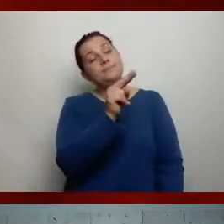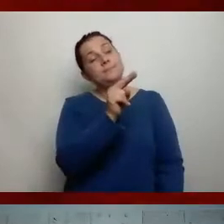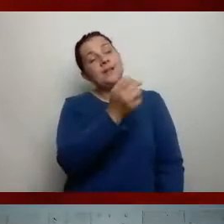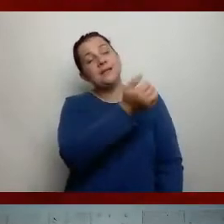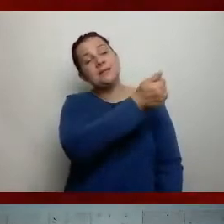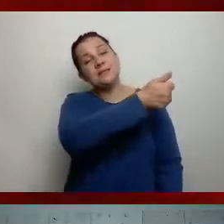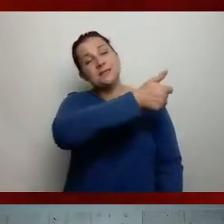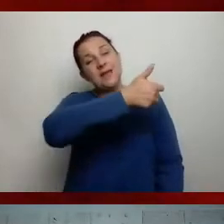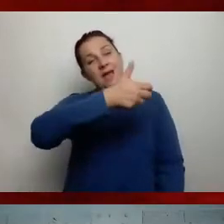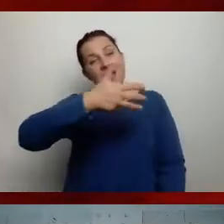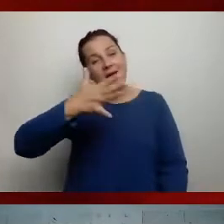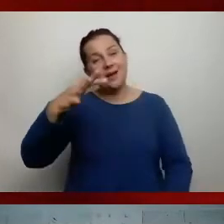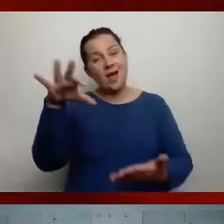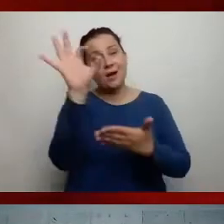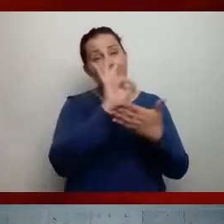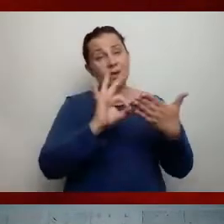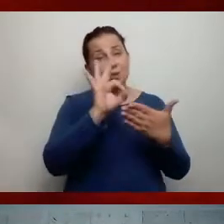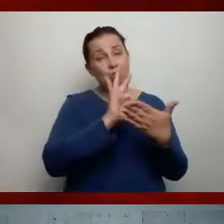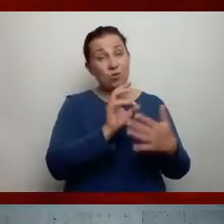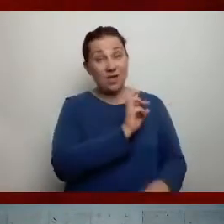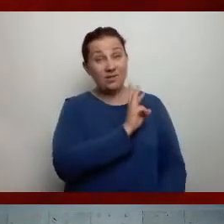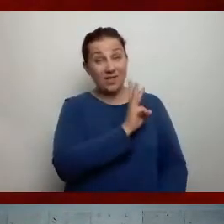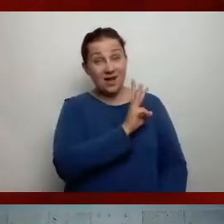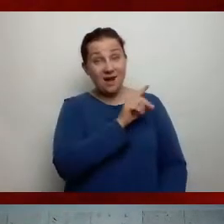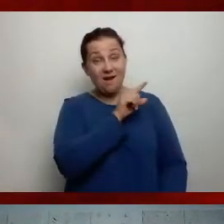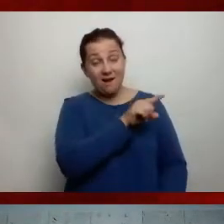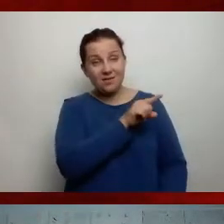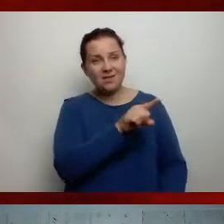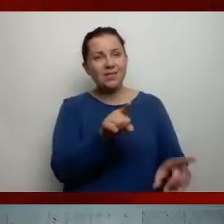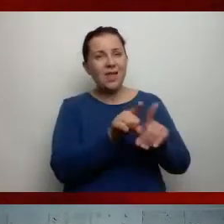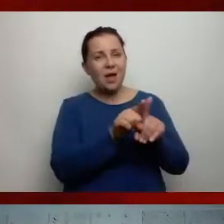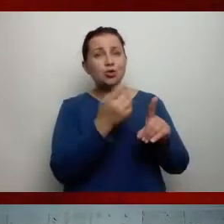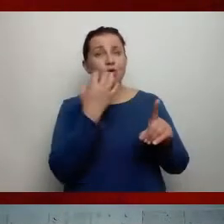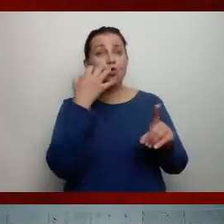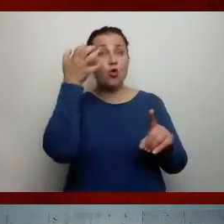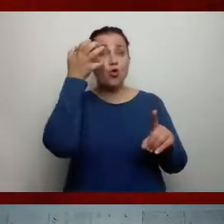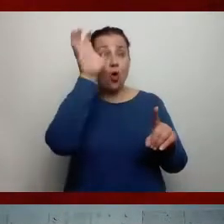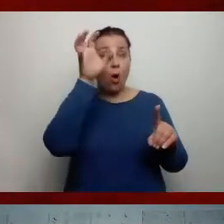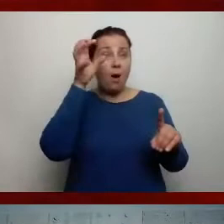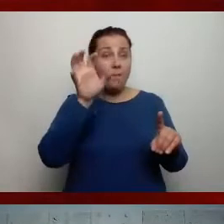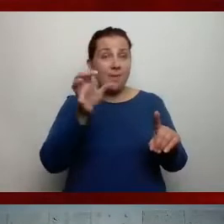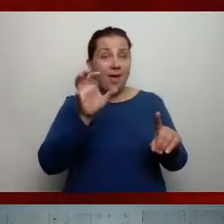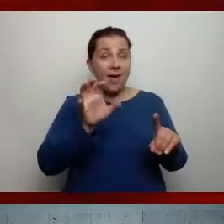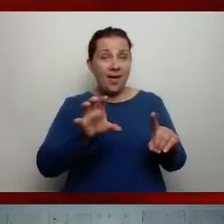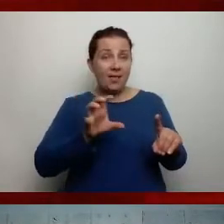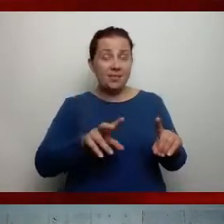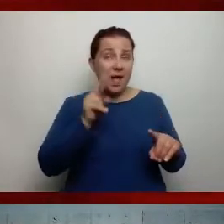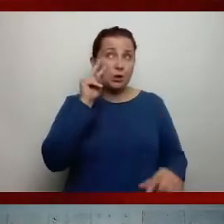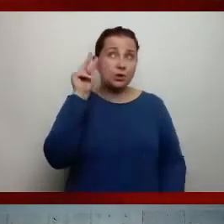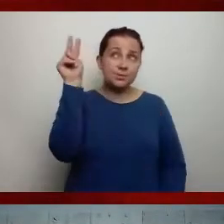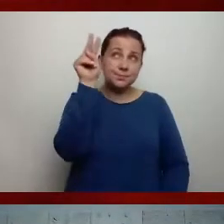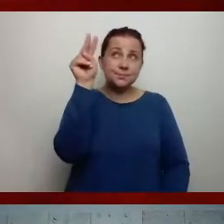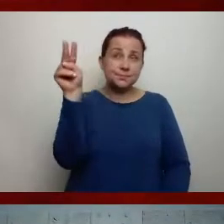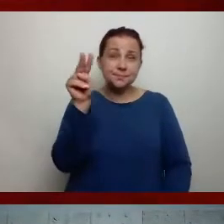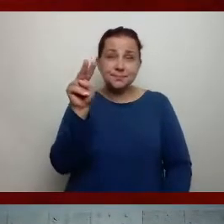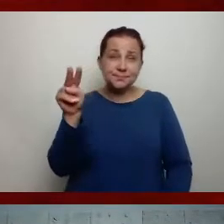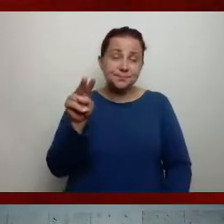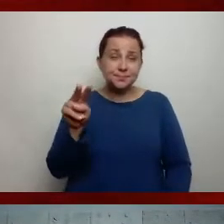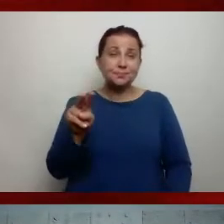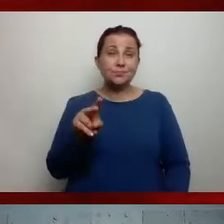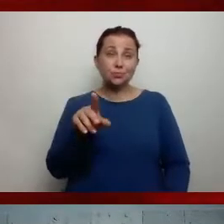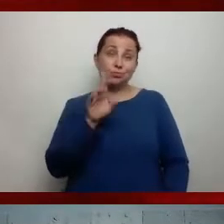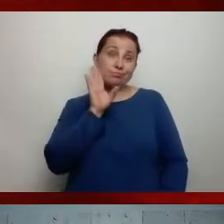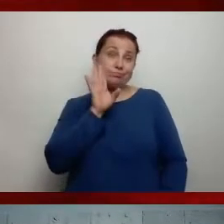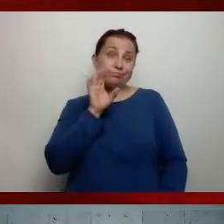seriom rysunków Witkacego, komentarze do nich są właśnie tego